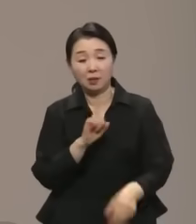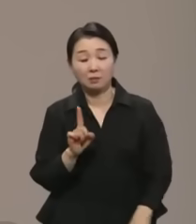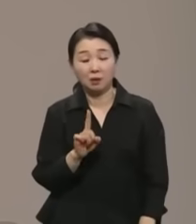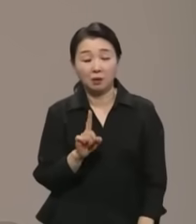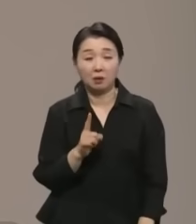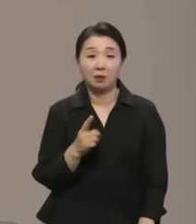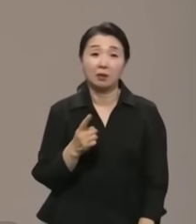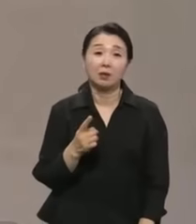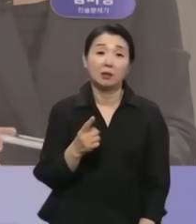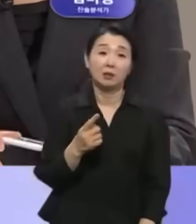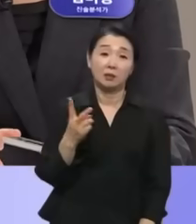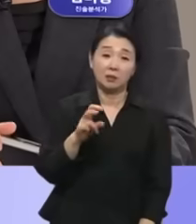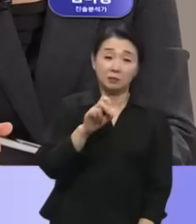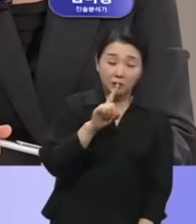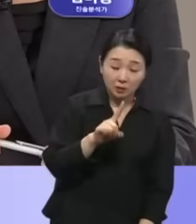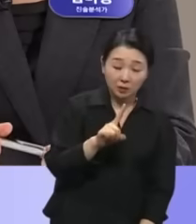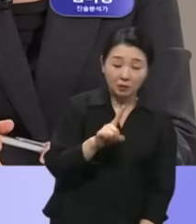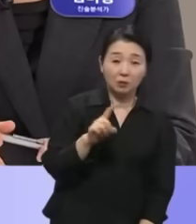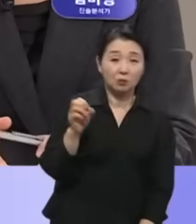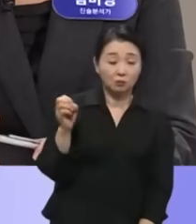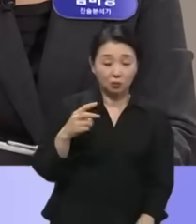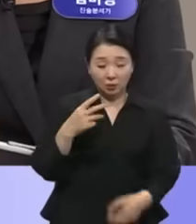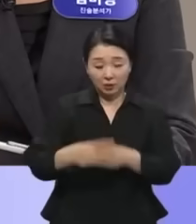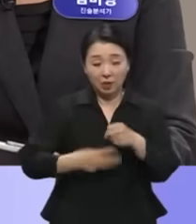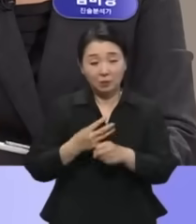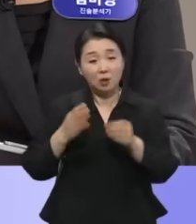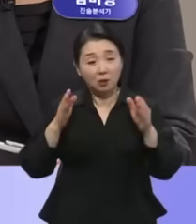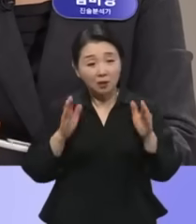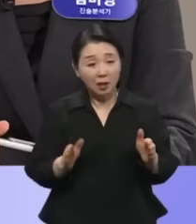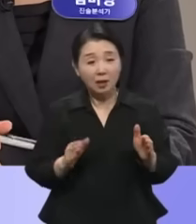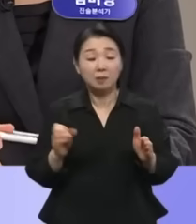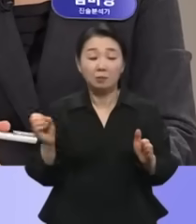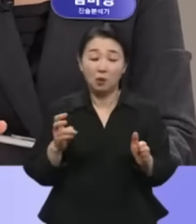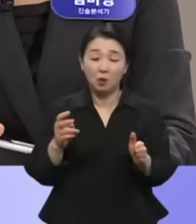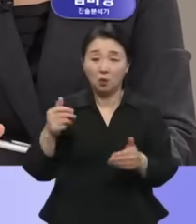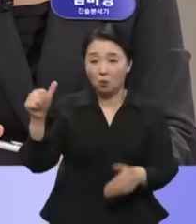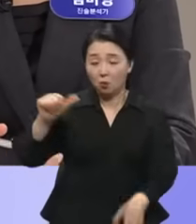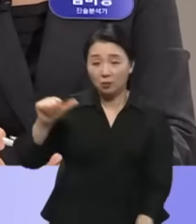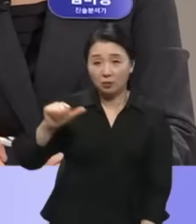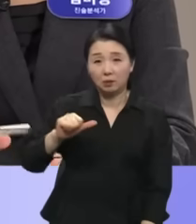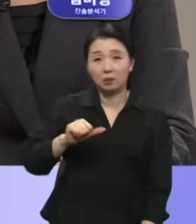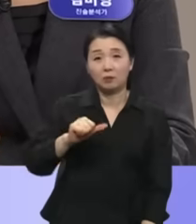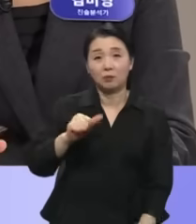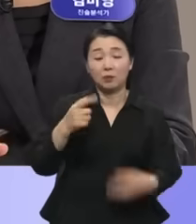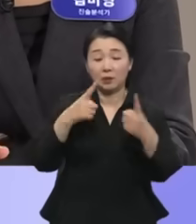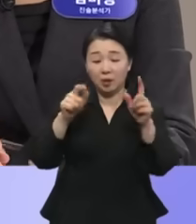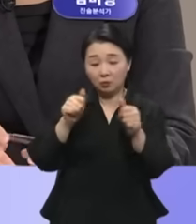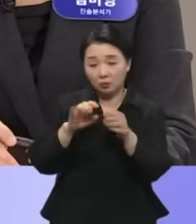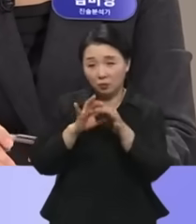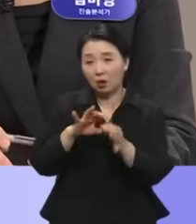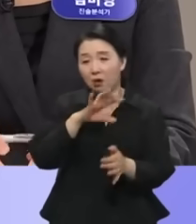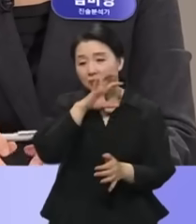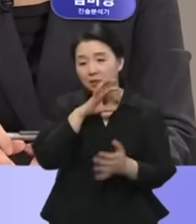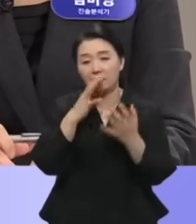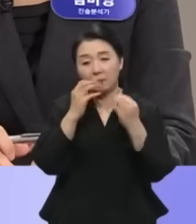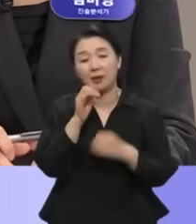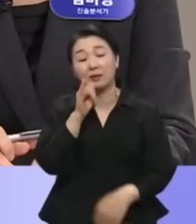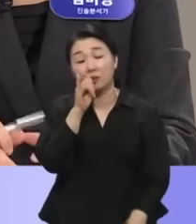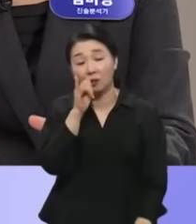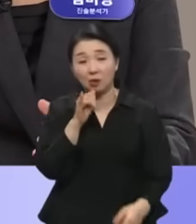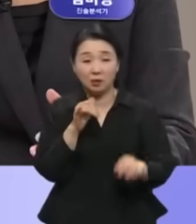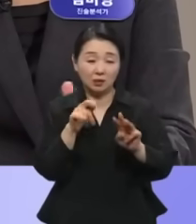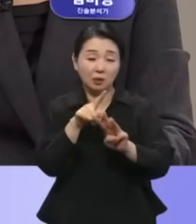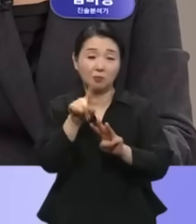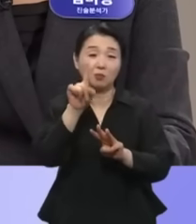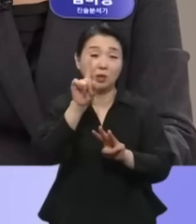21년간 통계에 의하면 3년 동안 5천권 이상의 이제 수능 관련된 민원이 있었는데요 그중에 1분이